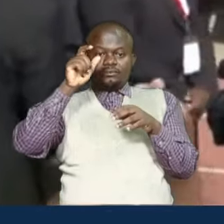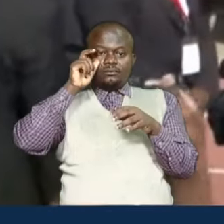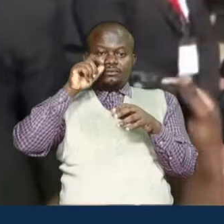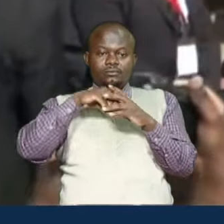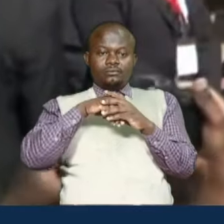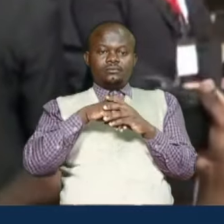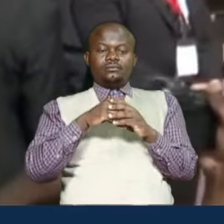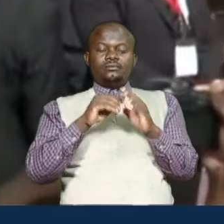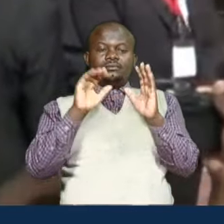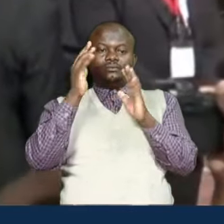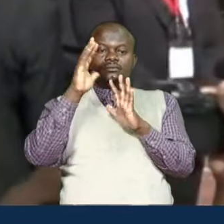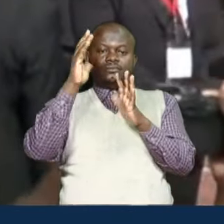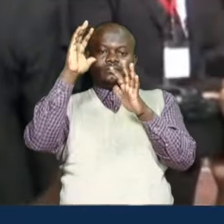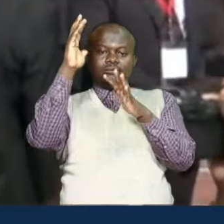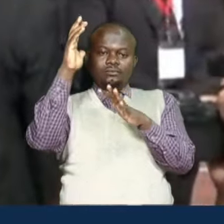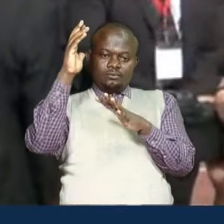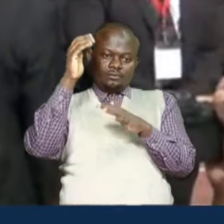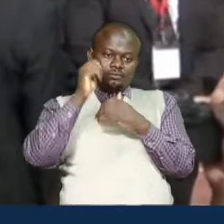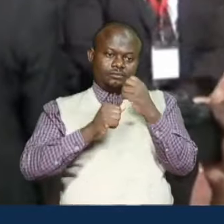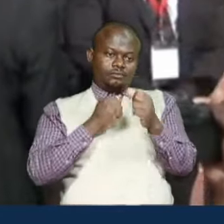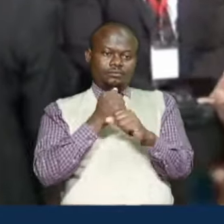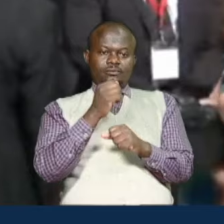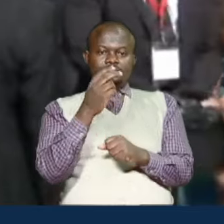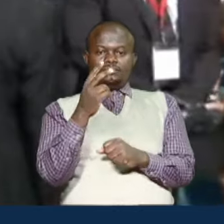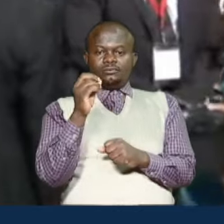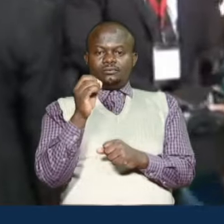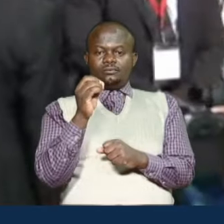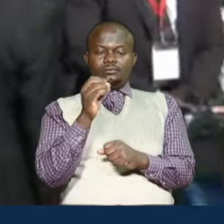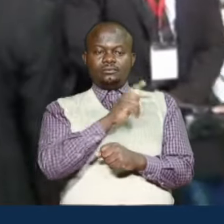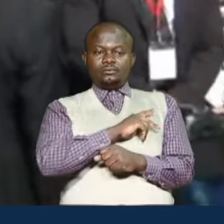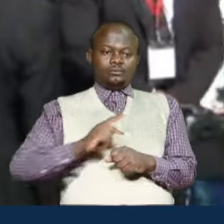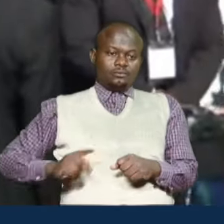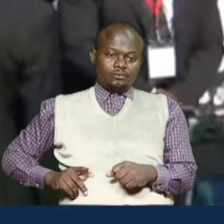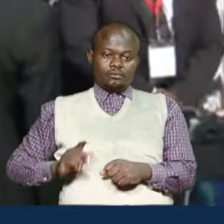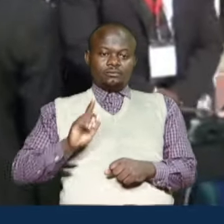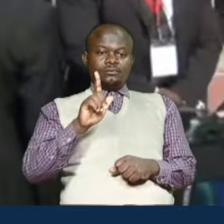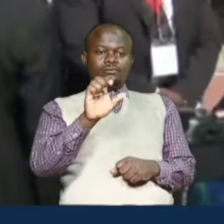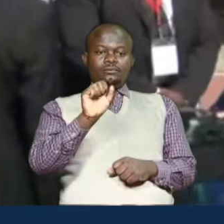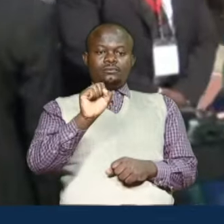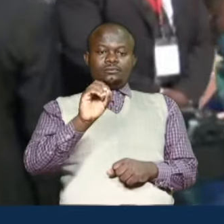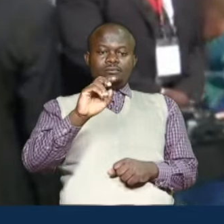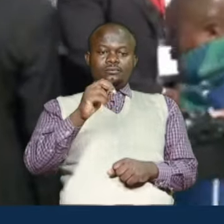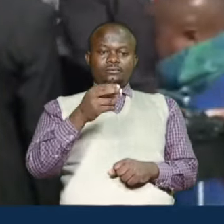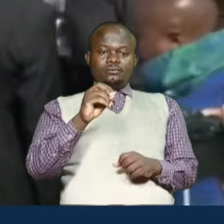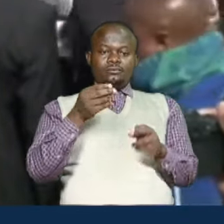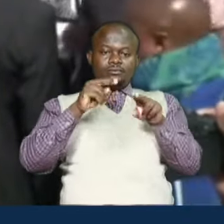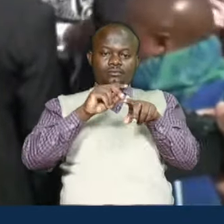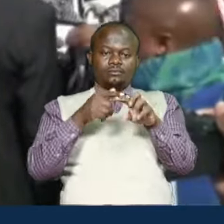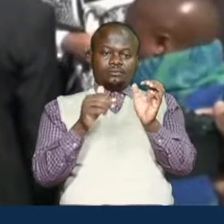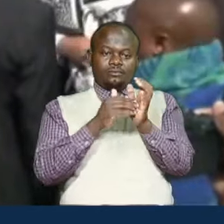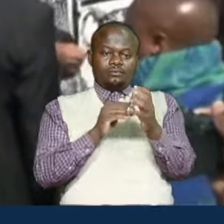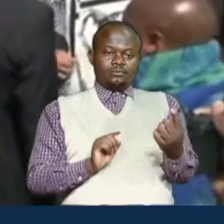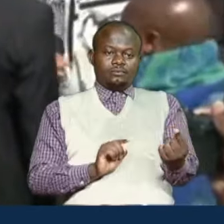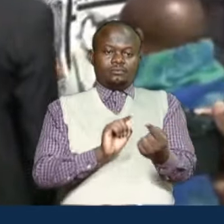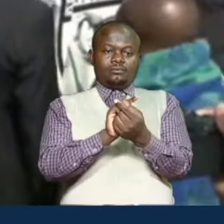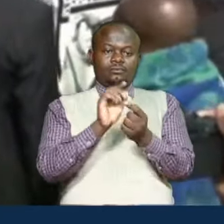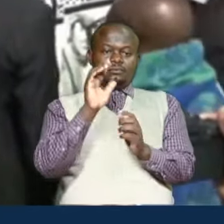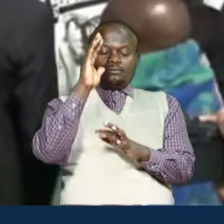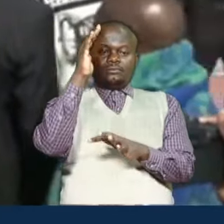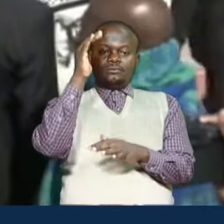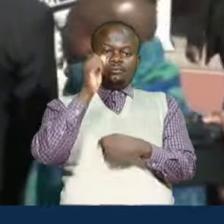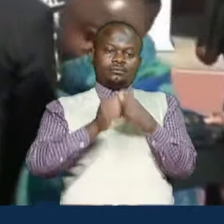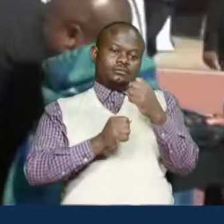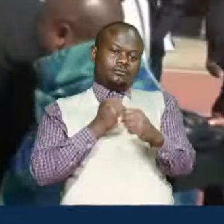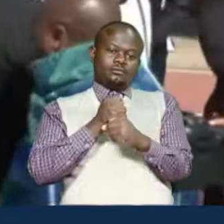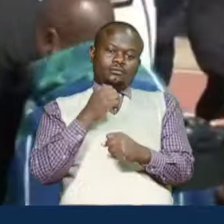birori byizihiza isabukuru y'imyaka 200 y'ubwami bwa Lesotho bumaze bubayeho ariko kandi bikaba byanahuriranye no kwizihiza isabukuru